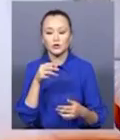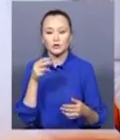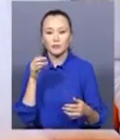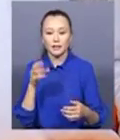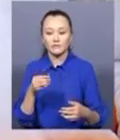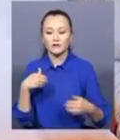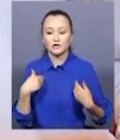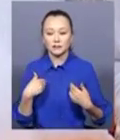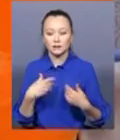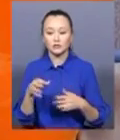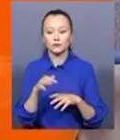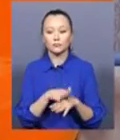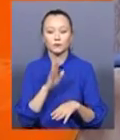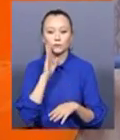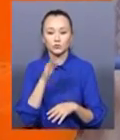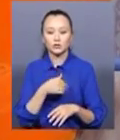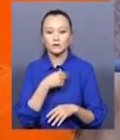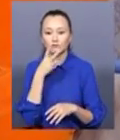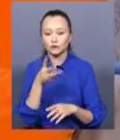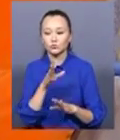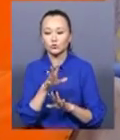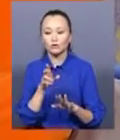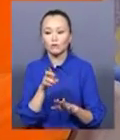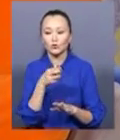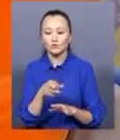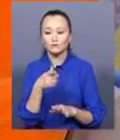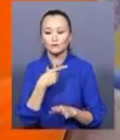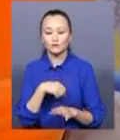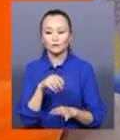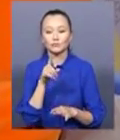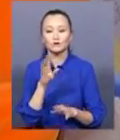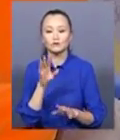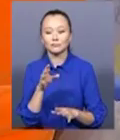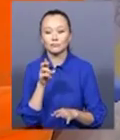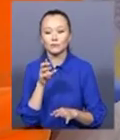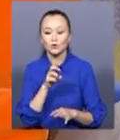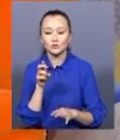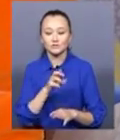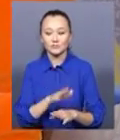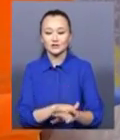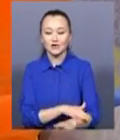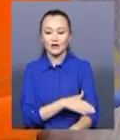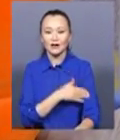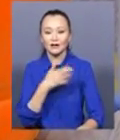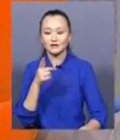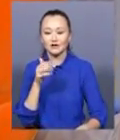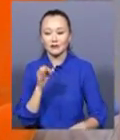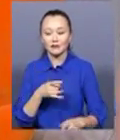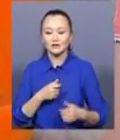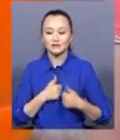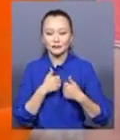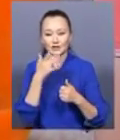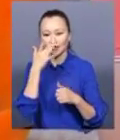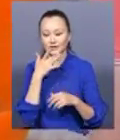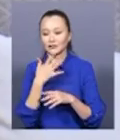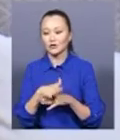Здрасте. Гульмир, доброе утро. Ну, я вижу не только бронзовый призер, у бронзового призера еще и бронзовый загар. Ну да, стараемся, лето